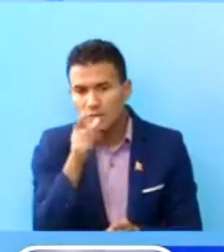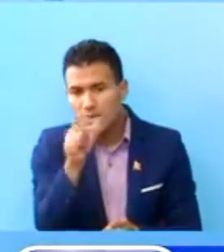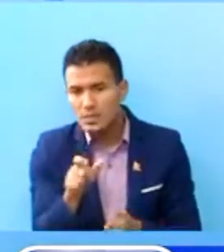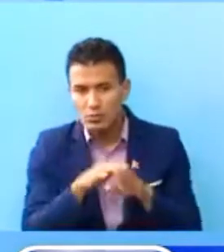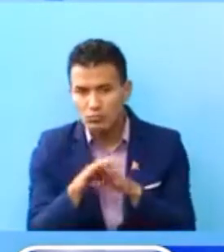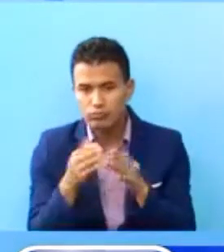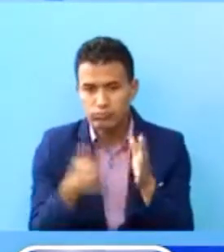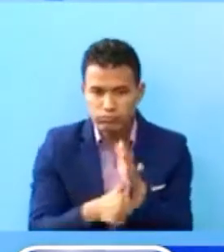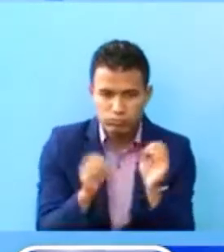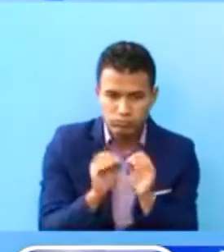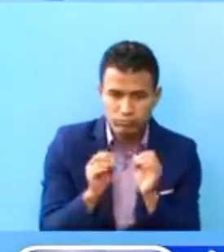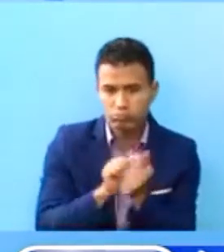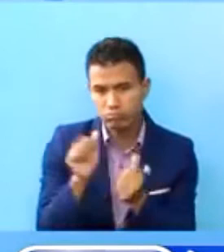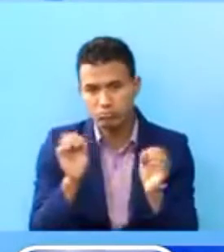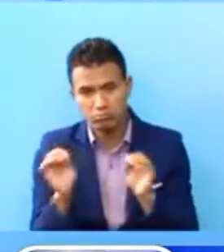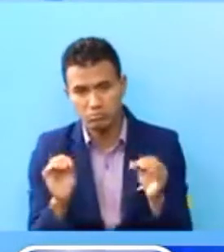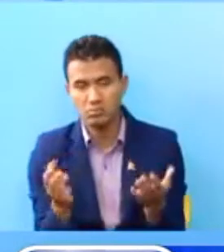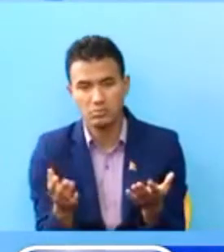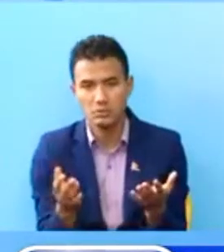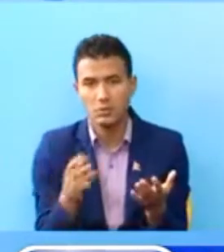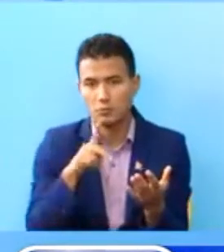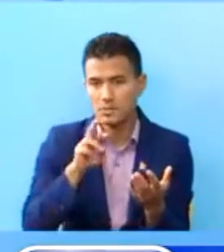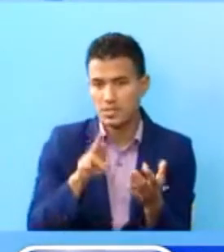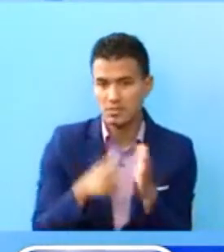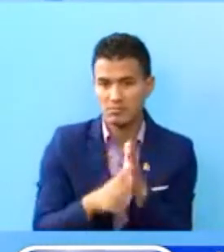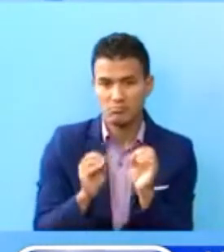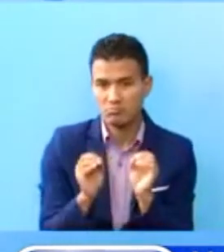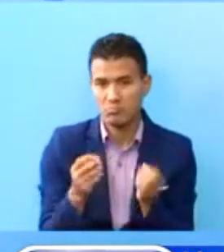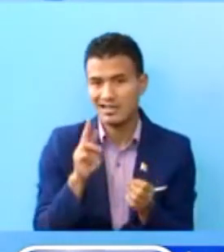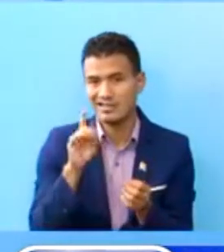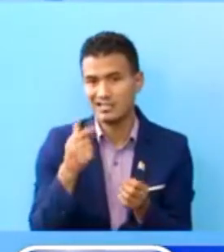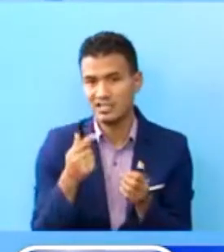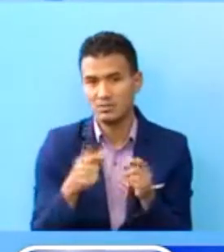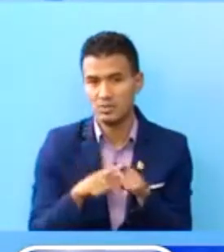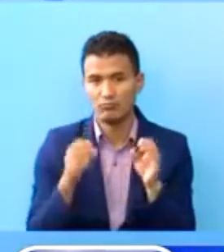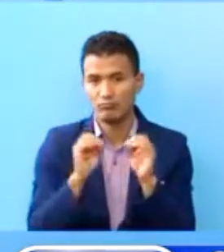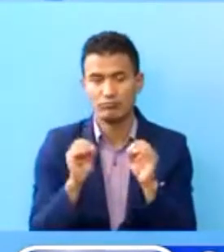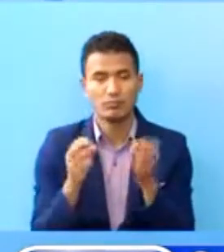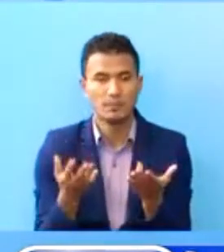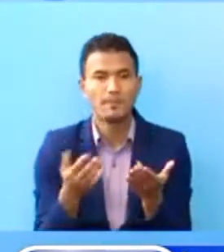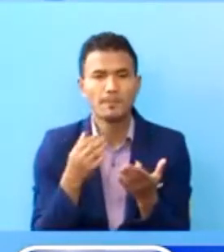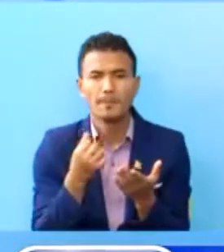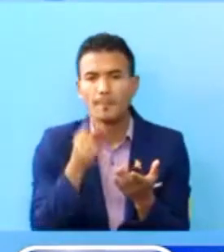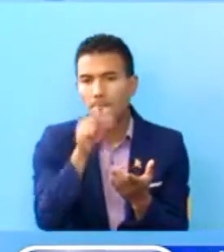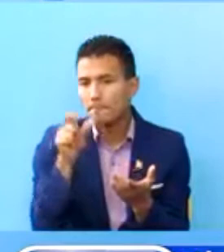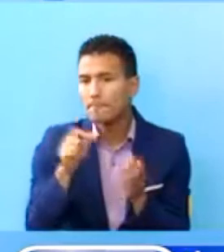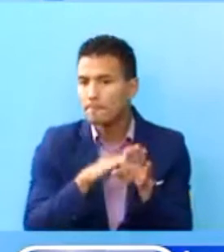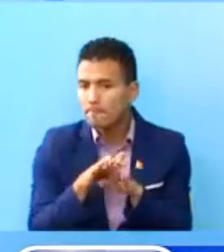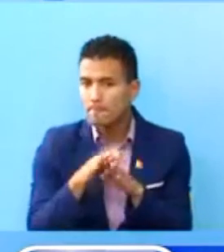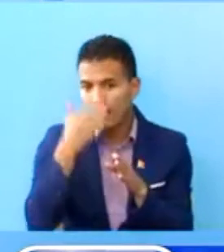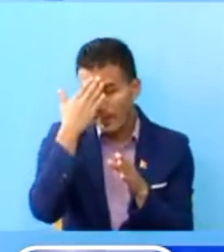छन् कि कसैले केही पनि ल्याउनु भएको छैन, सर्टिफिकेट पनि छैन, पिसिआर पनि गर्नुभएको छैन, आरडिटी पनि गर्नुभएको छैन र कति त कस्ता पनि व्यक्ति आयो